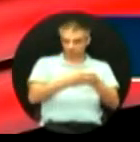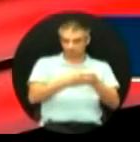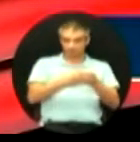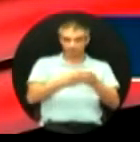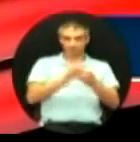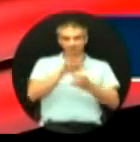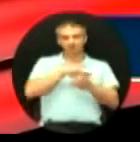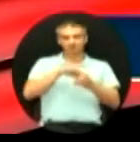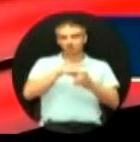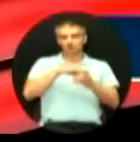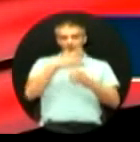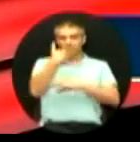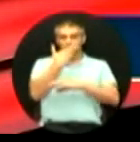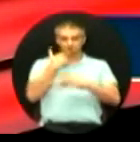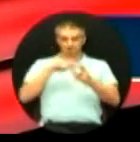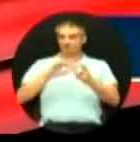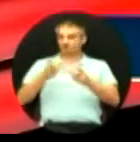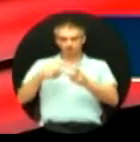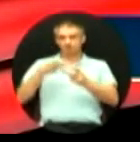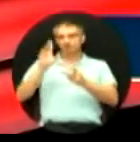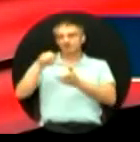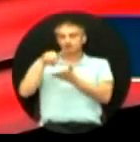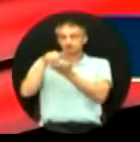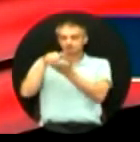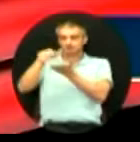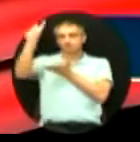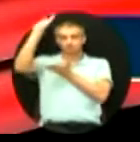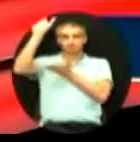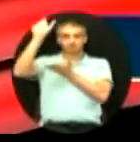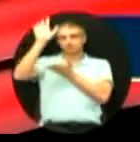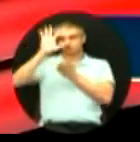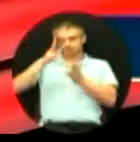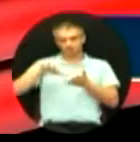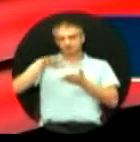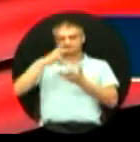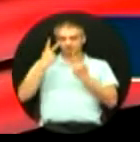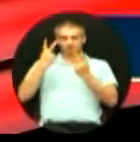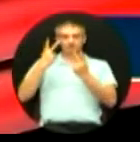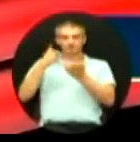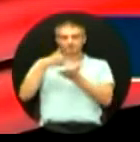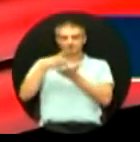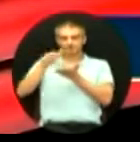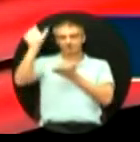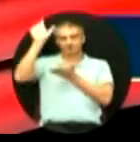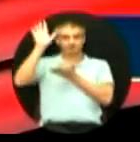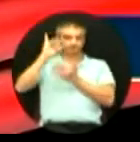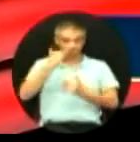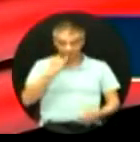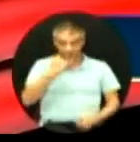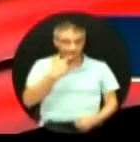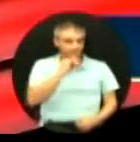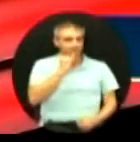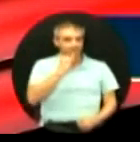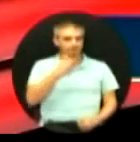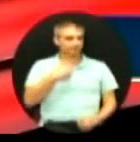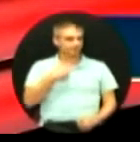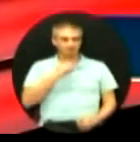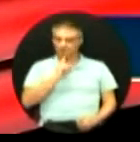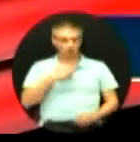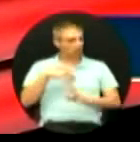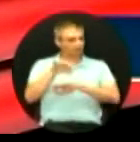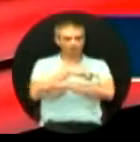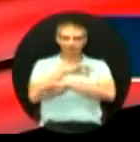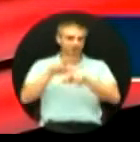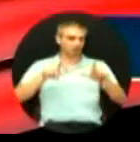ובתוך שטחי מה שנקרא מדינת ישראל, ומה צריך, מאילו שכונות כדאי להיפרד, נכון? כן, אנחנו לא נסרטט